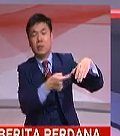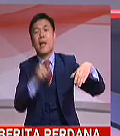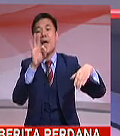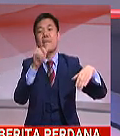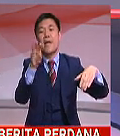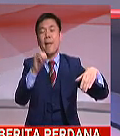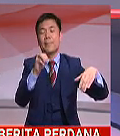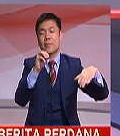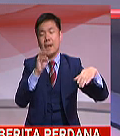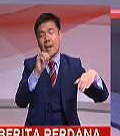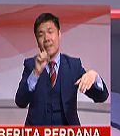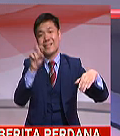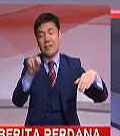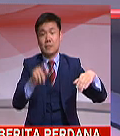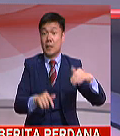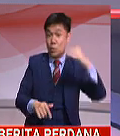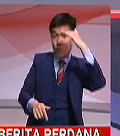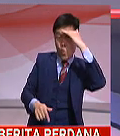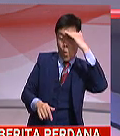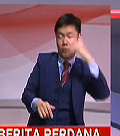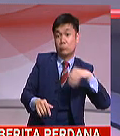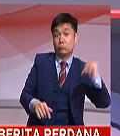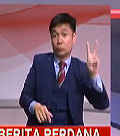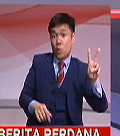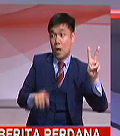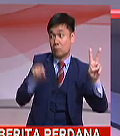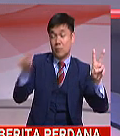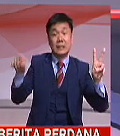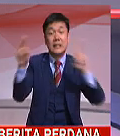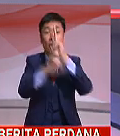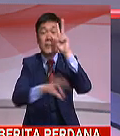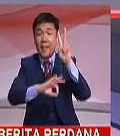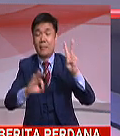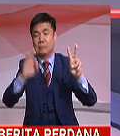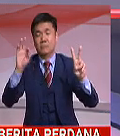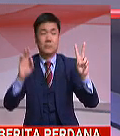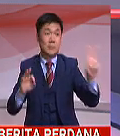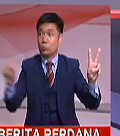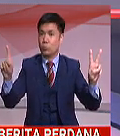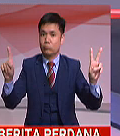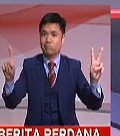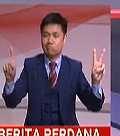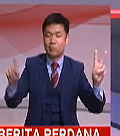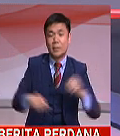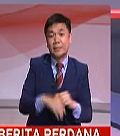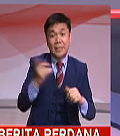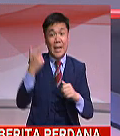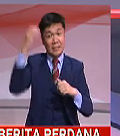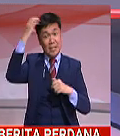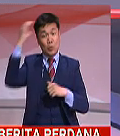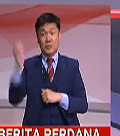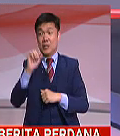Project F MSN mereka juga dotax2 ditewaskan Negeri 9 12 Selain itu tidak kurang hebat aksi selalu